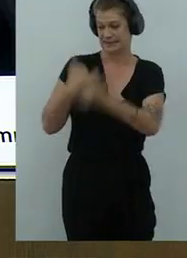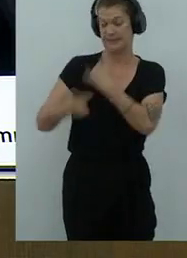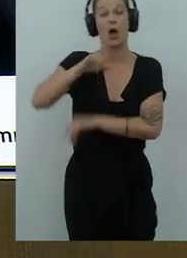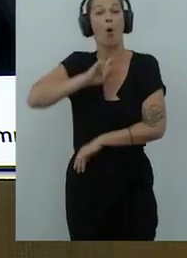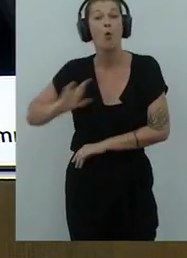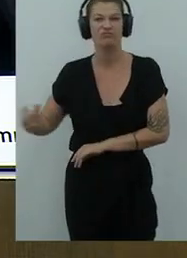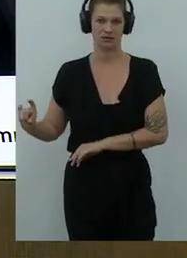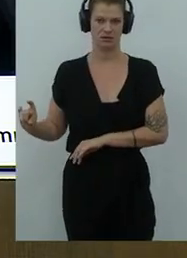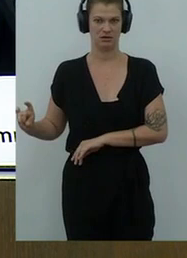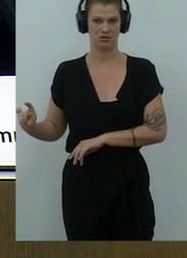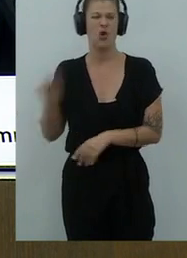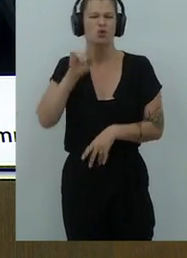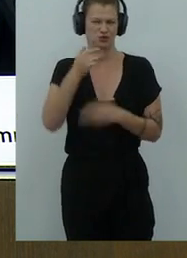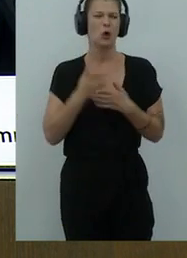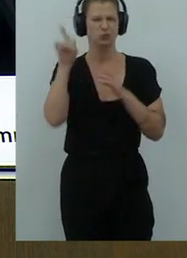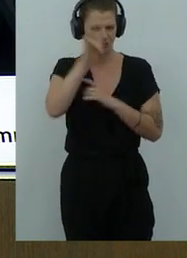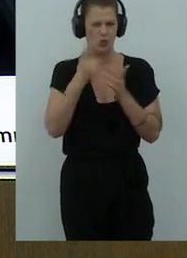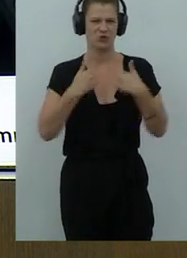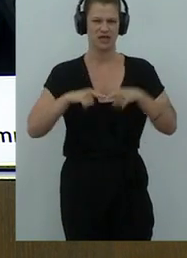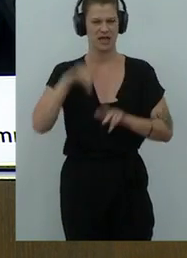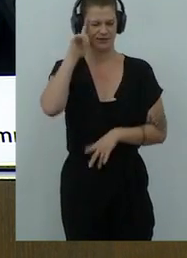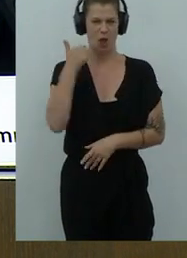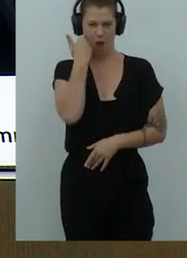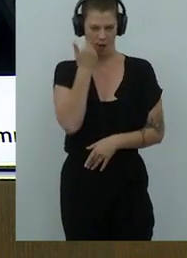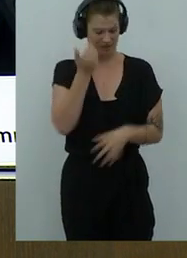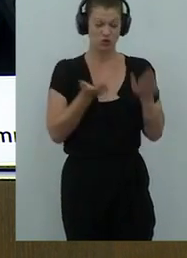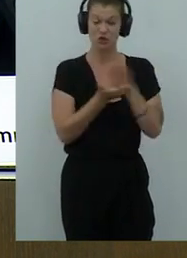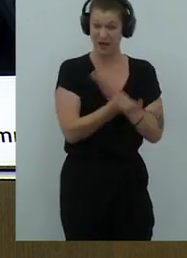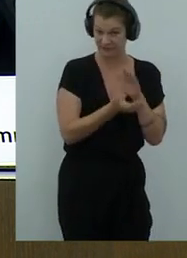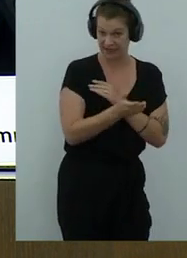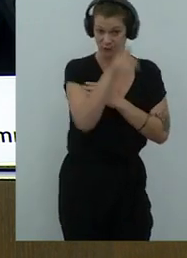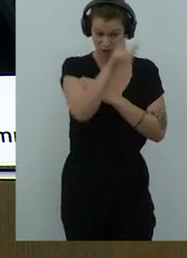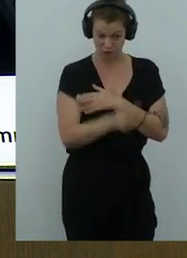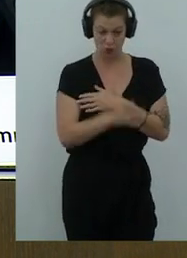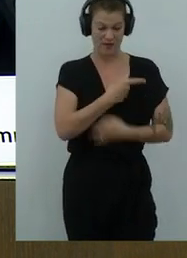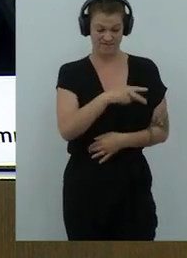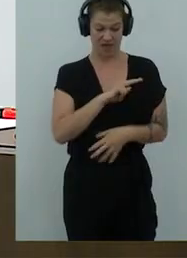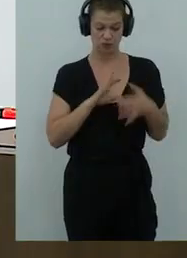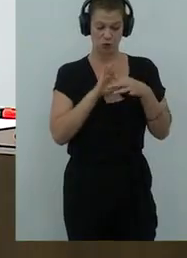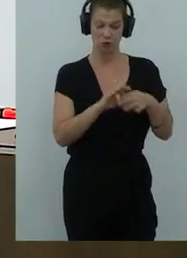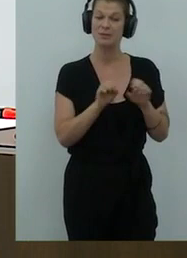eine Landeshauptmann-Stellvertreterin jetzt auch zuständig für Naturschutz die